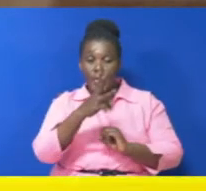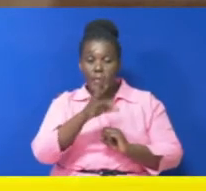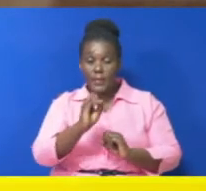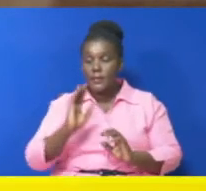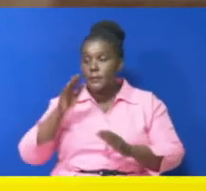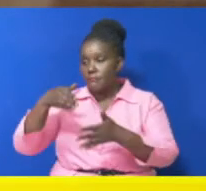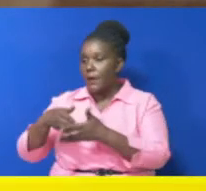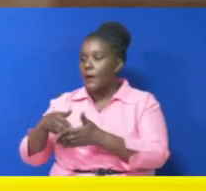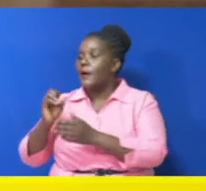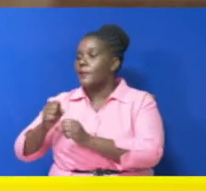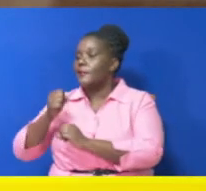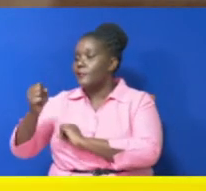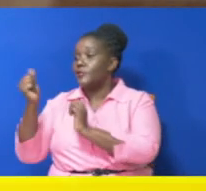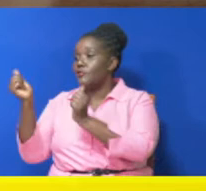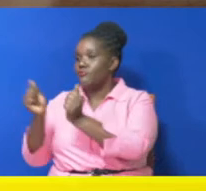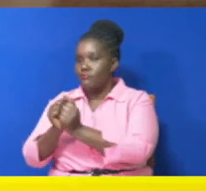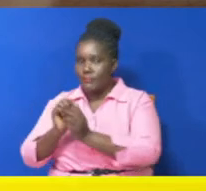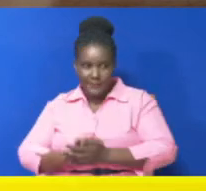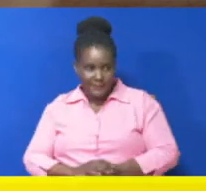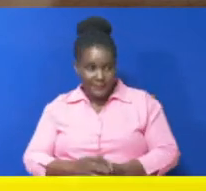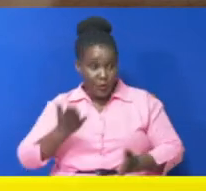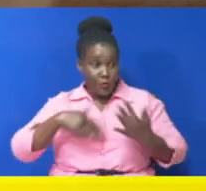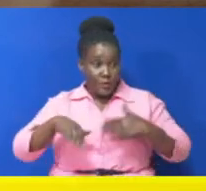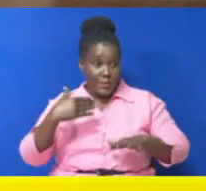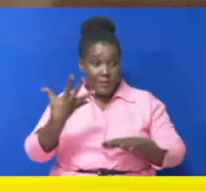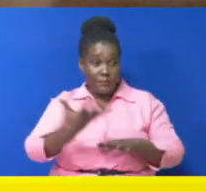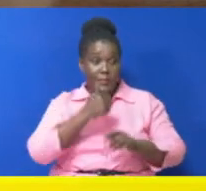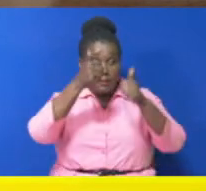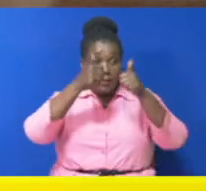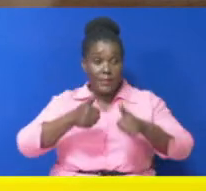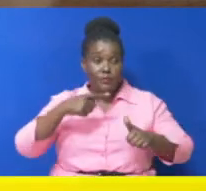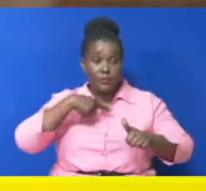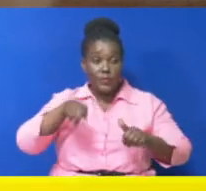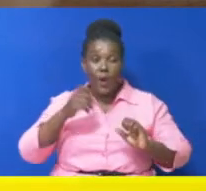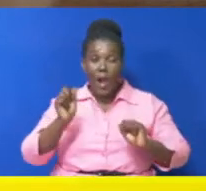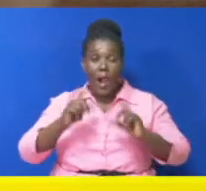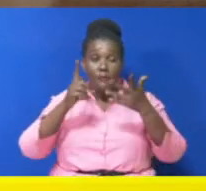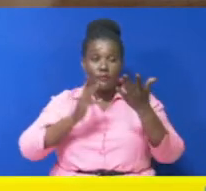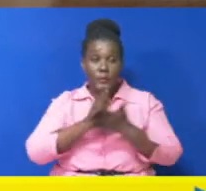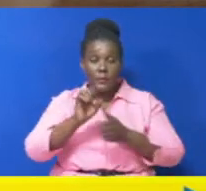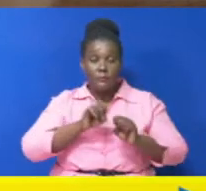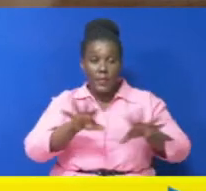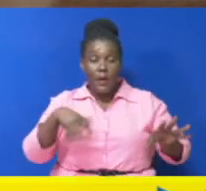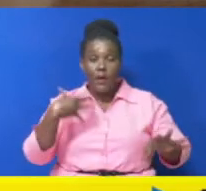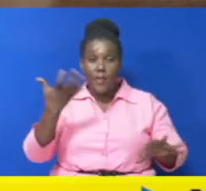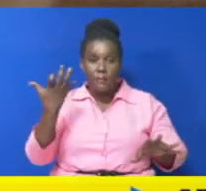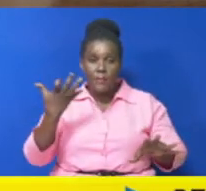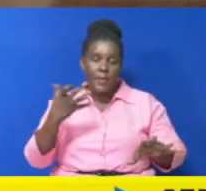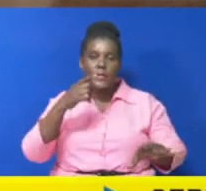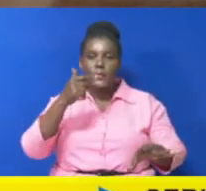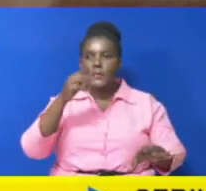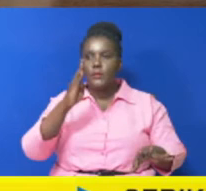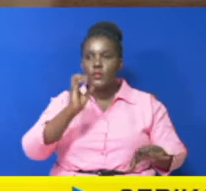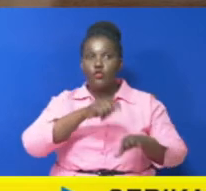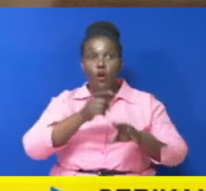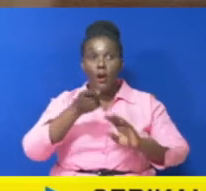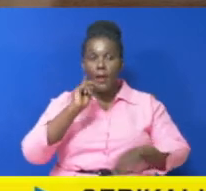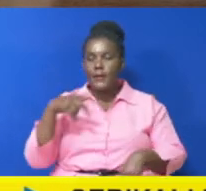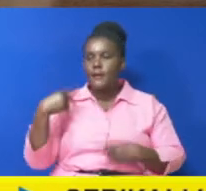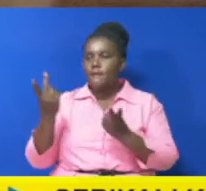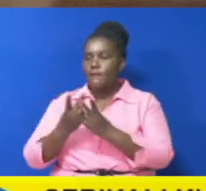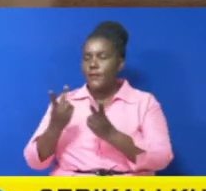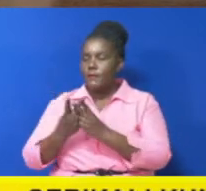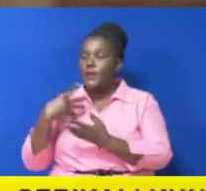Ukitaka kutupata katika mitandao kijamii ni TBC Online, Twitter, Facebook pamoja na Instagram. Pia unaweza ukatazama matangazo haya moja kwa